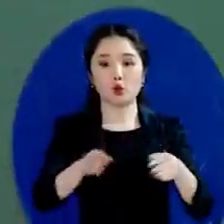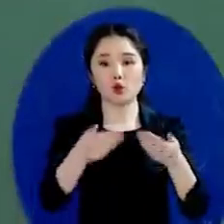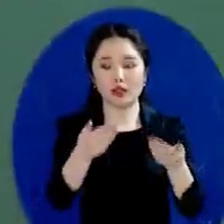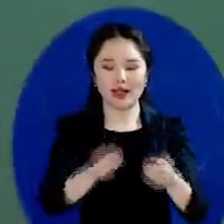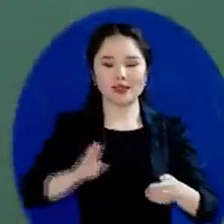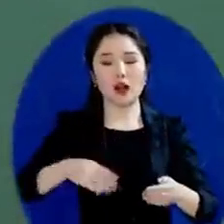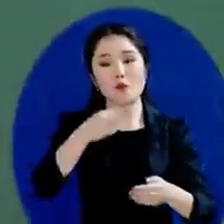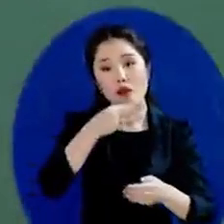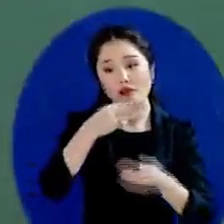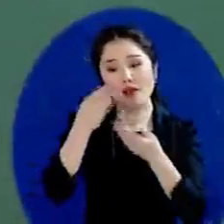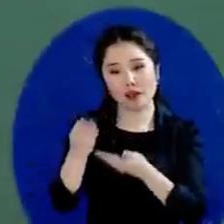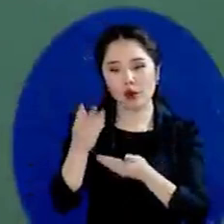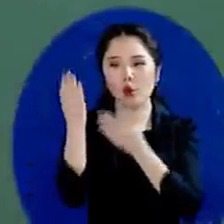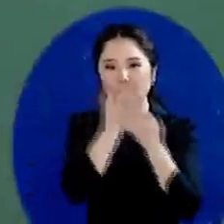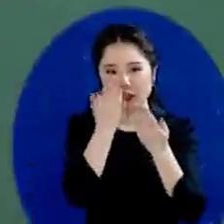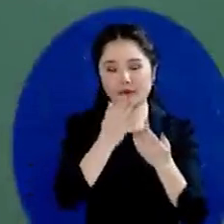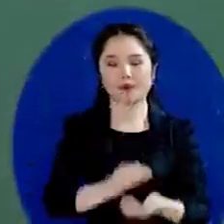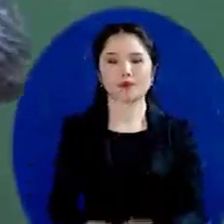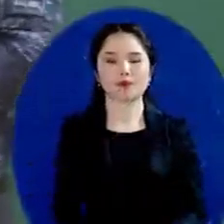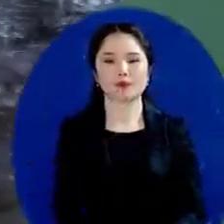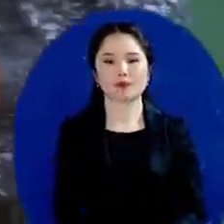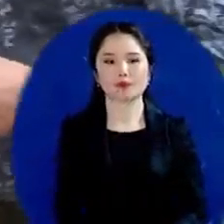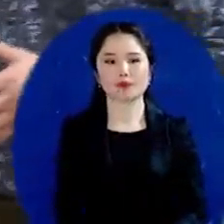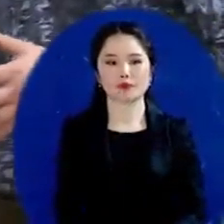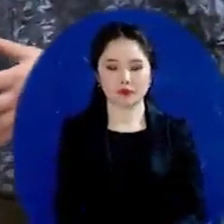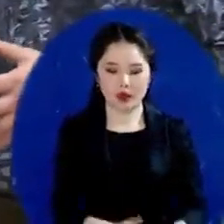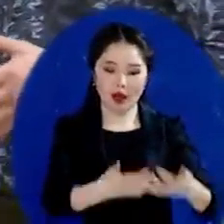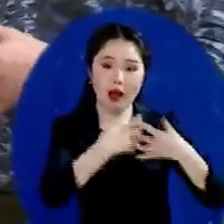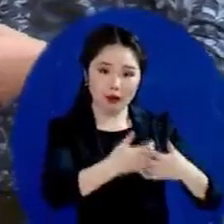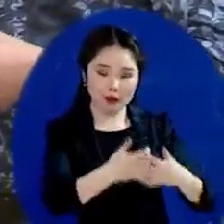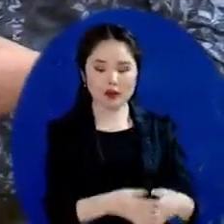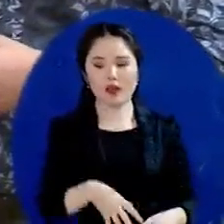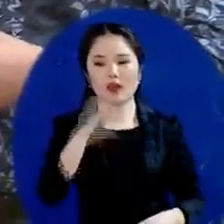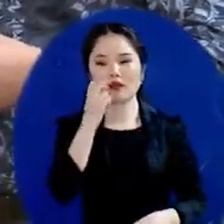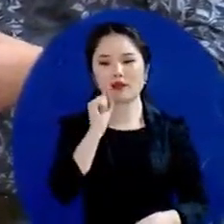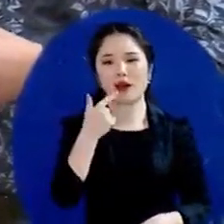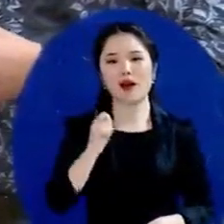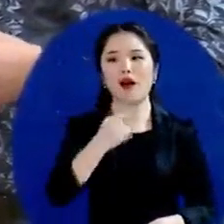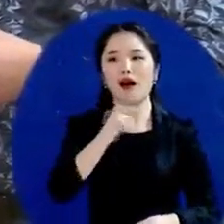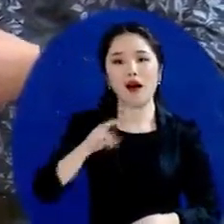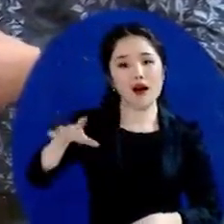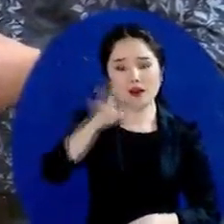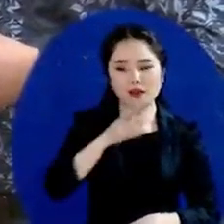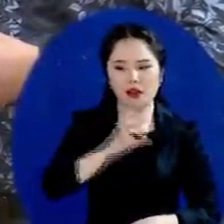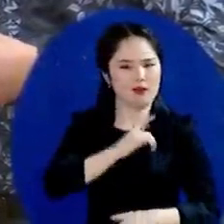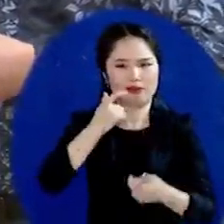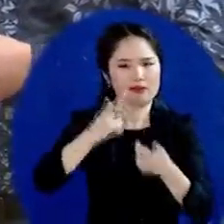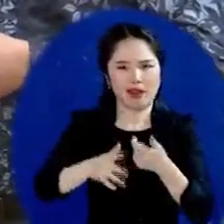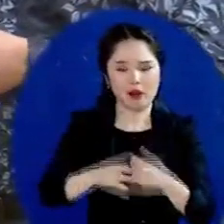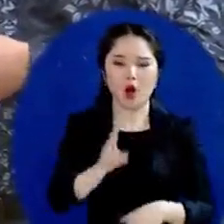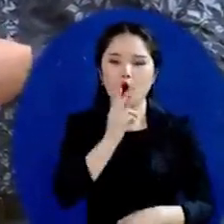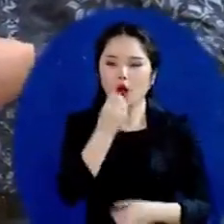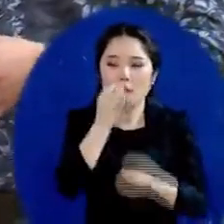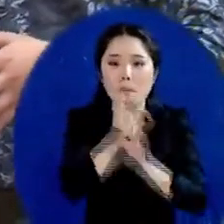Хүүхдүүдээ дараах мэдээллийг уншицгаая. Амьтад цаг агаарын тааламжгүй нөхцөл болон эдэж